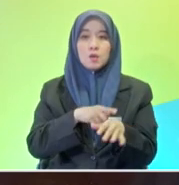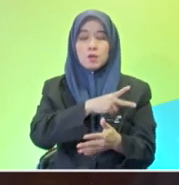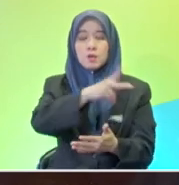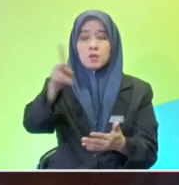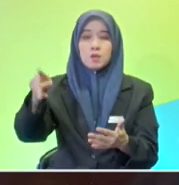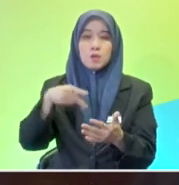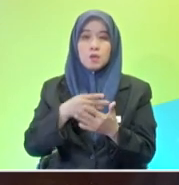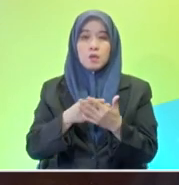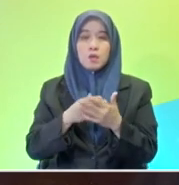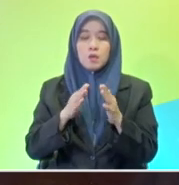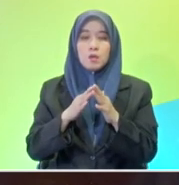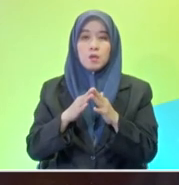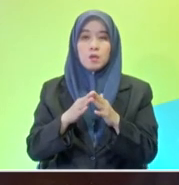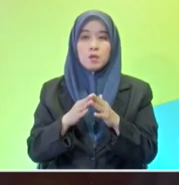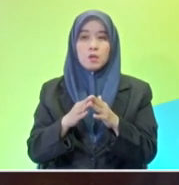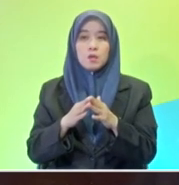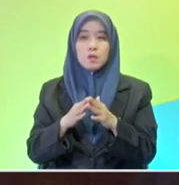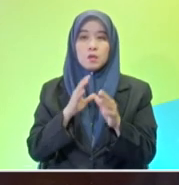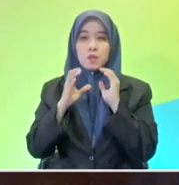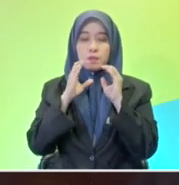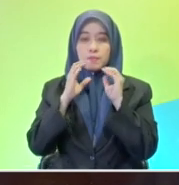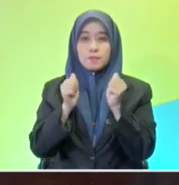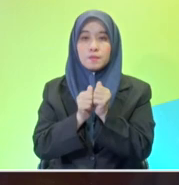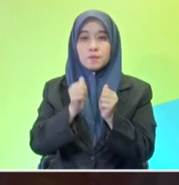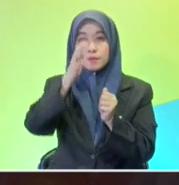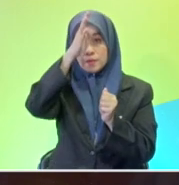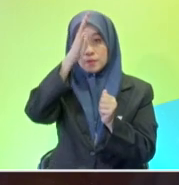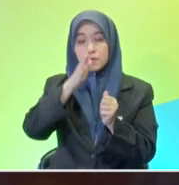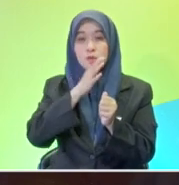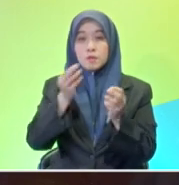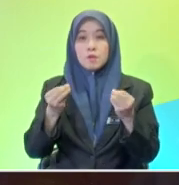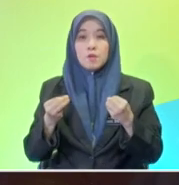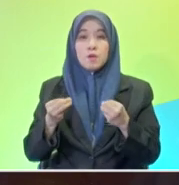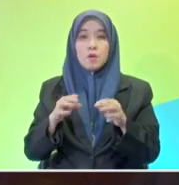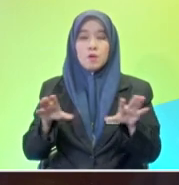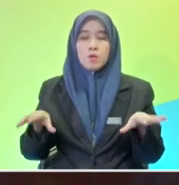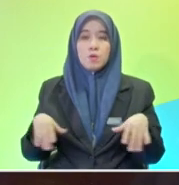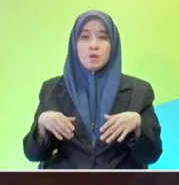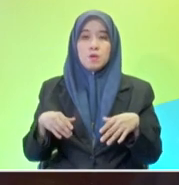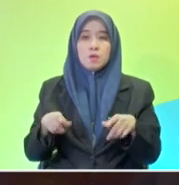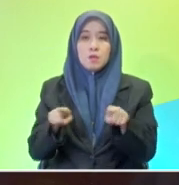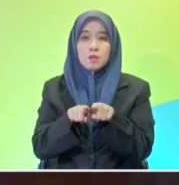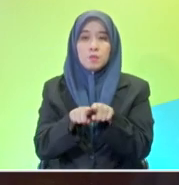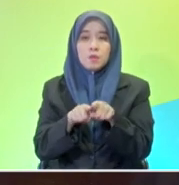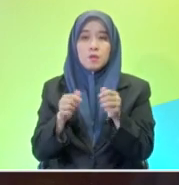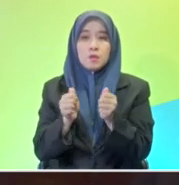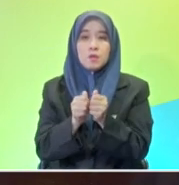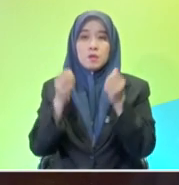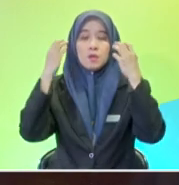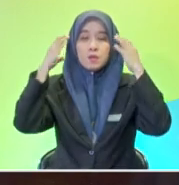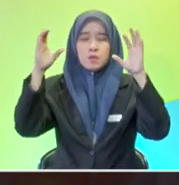mak nak hari nak buat yang macam Cikgu Wani dengan Abang Kris Buatlah menarik macam Cikgu kan Cikgu Dah tolong